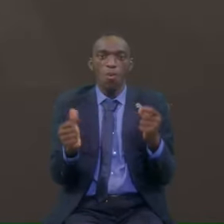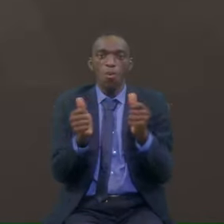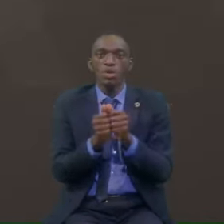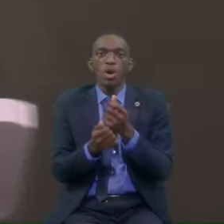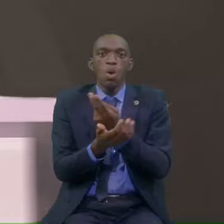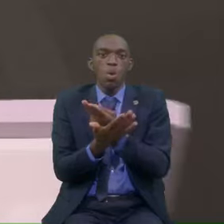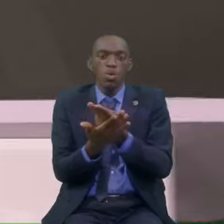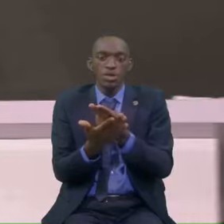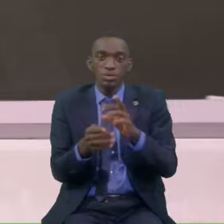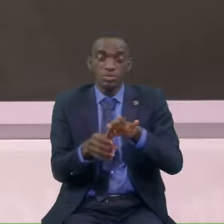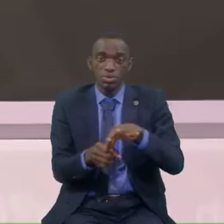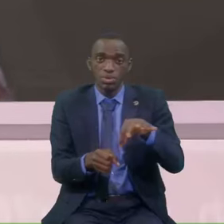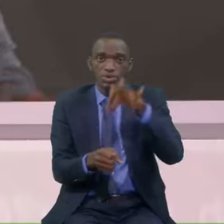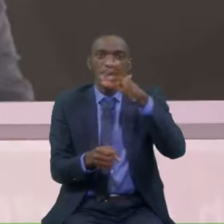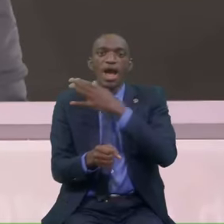avec le Saint-Esprit,